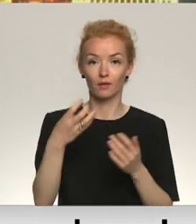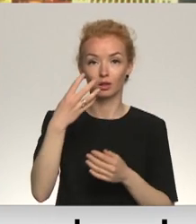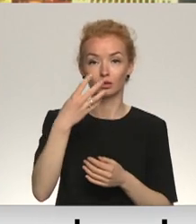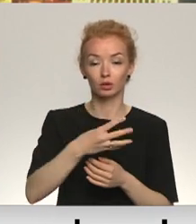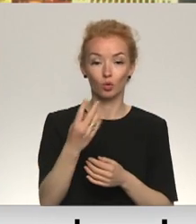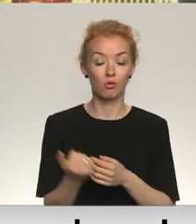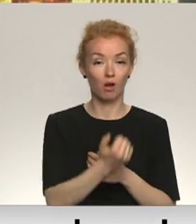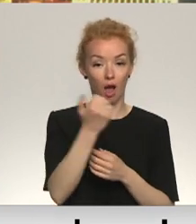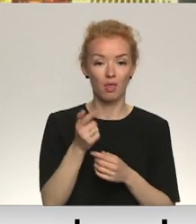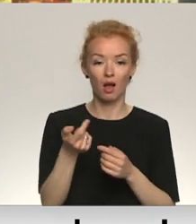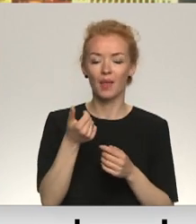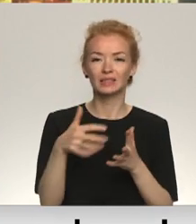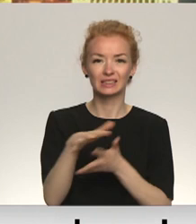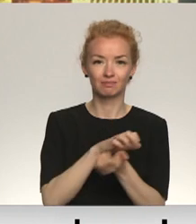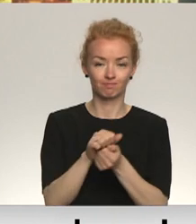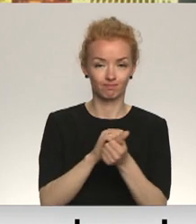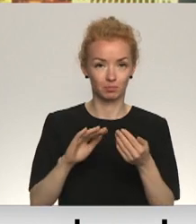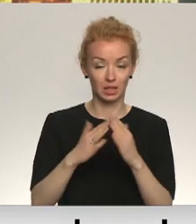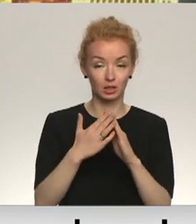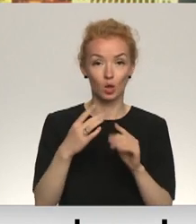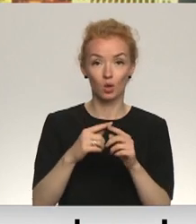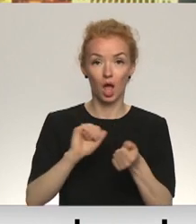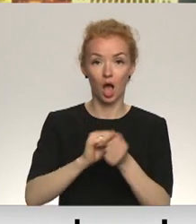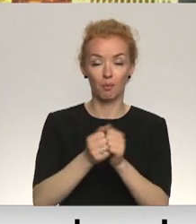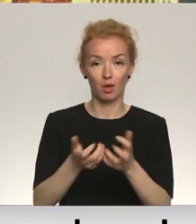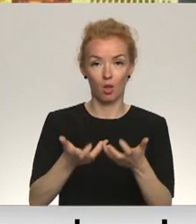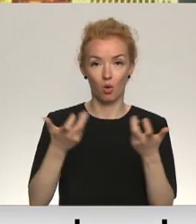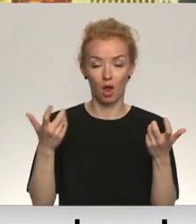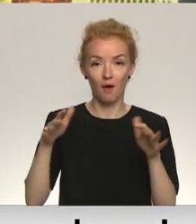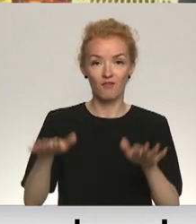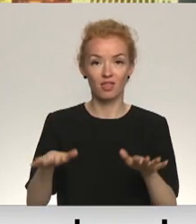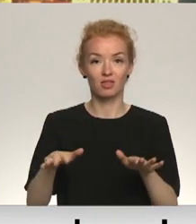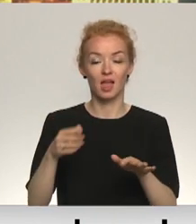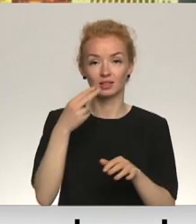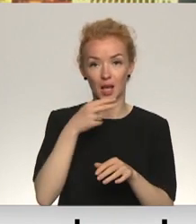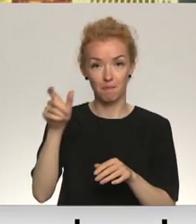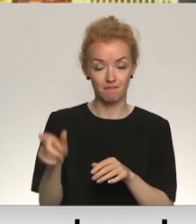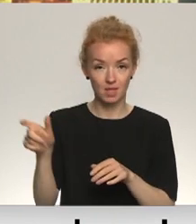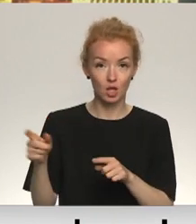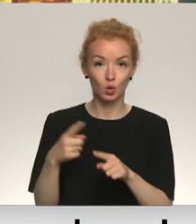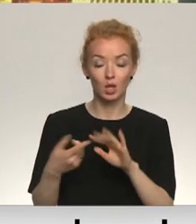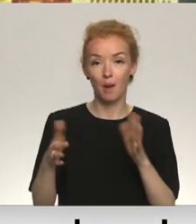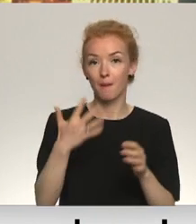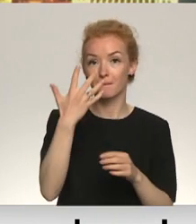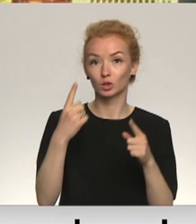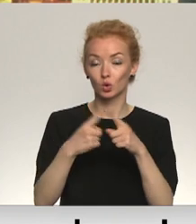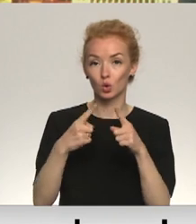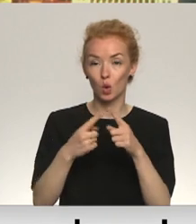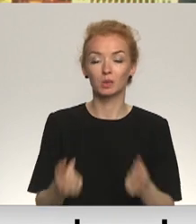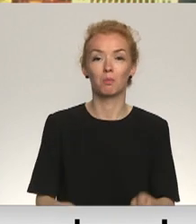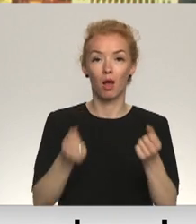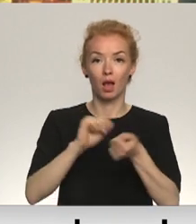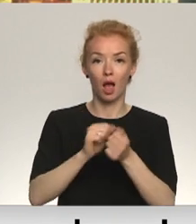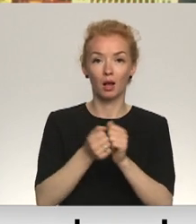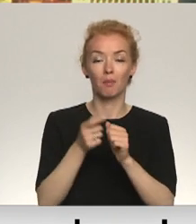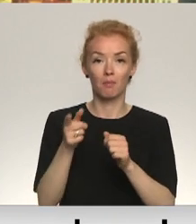1944. Gadā, kas praktiski iznīcināja pilsētu. Akmeni demontēja apkaimes zemnieki par saviem līdzekļiem, un aptuveni 5 tonas smagais akmens